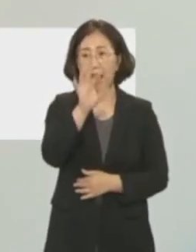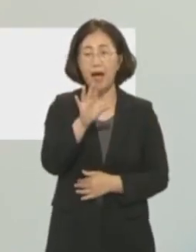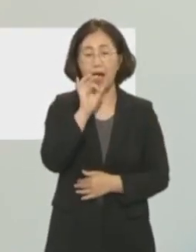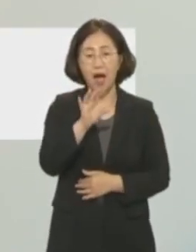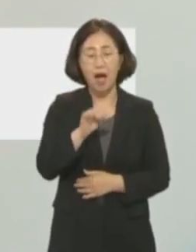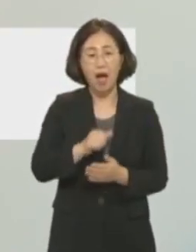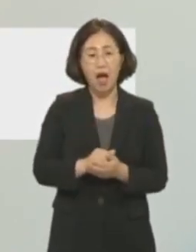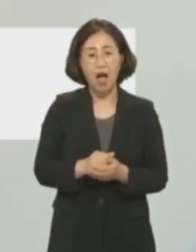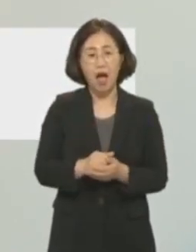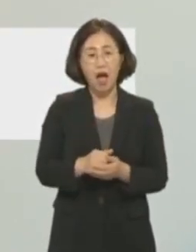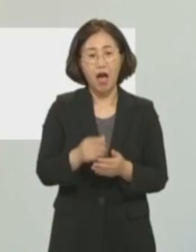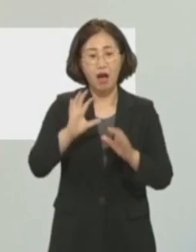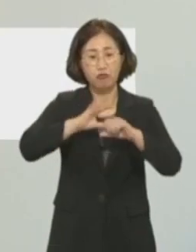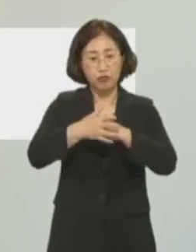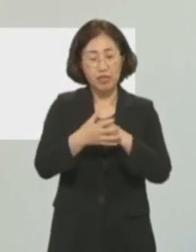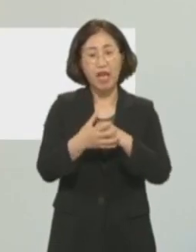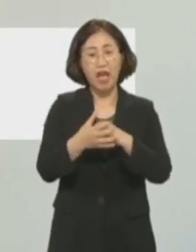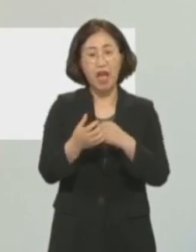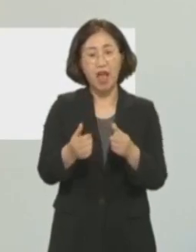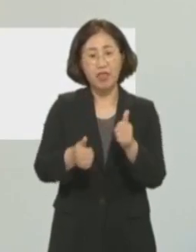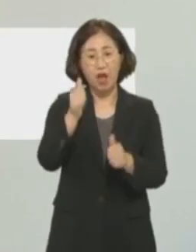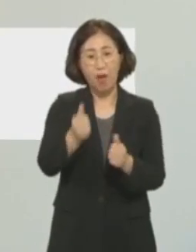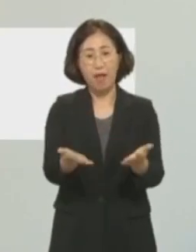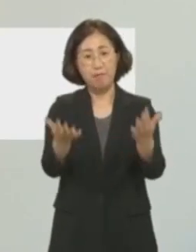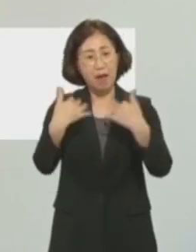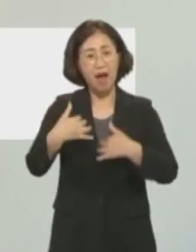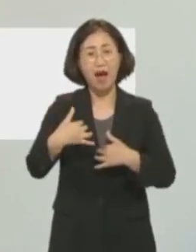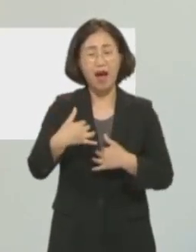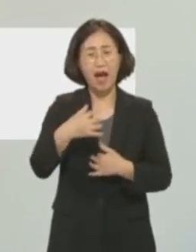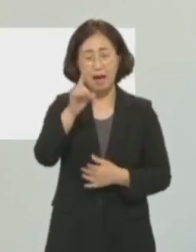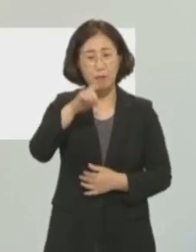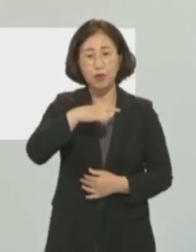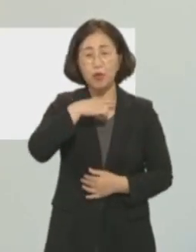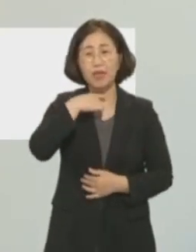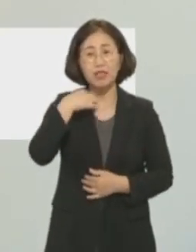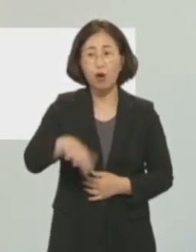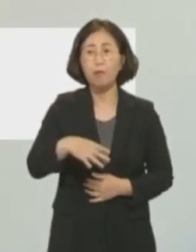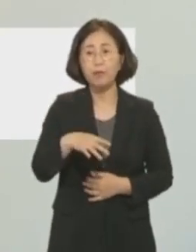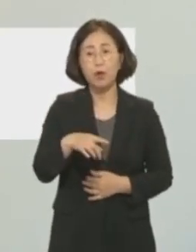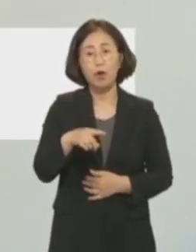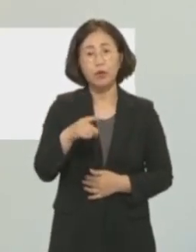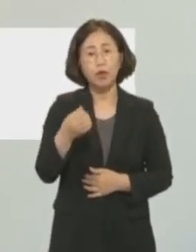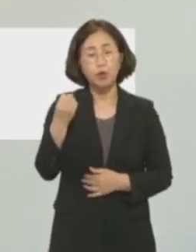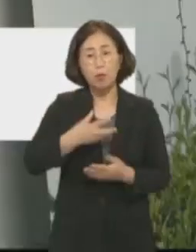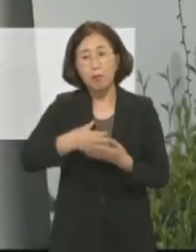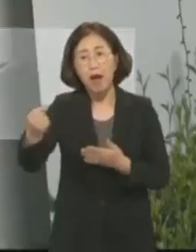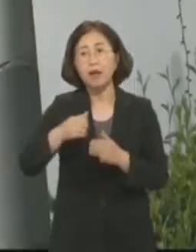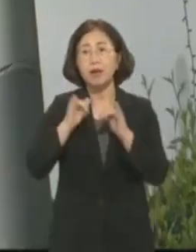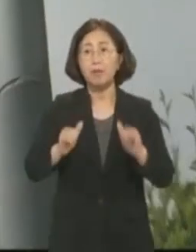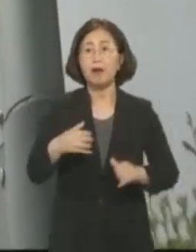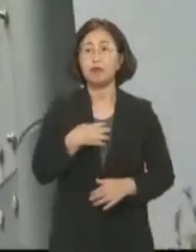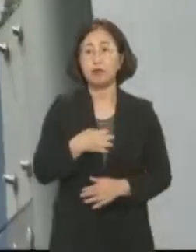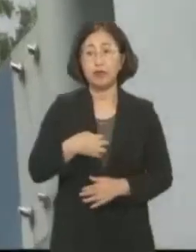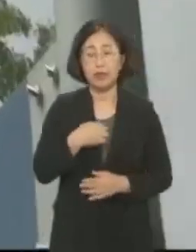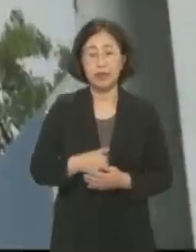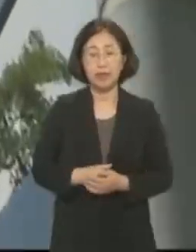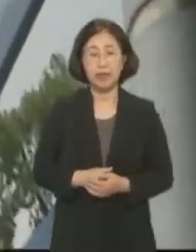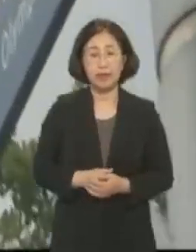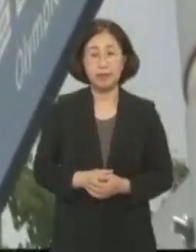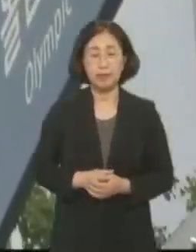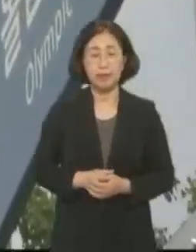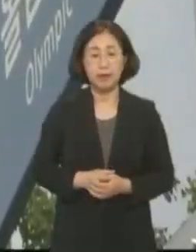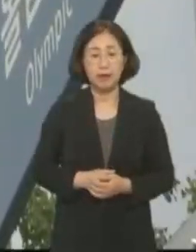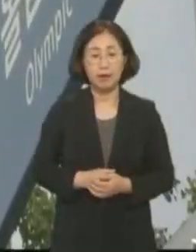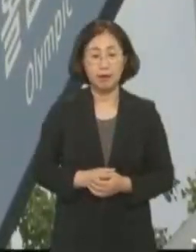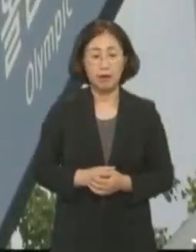스포츠도의 한 번도 개최하지 못한 충청권 590만 충청인의 사기가 저어야 되는 지금 위기에 있습니다 납득 불가능한 이유로